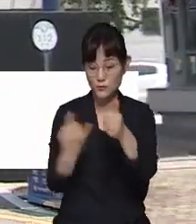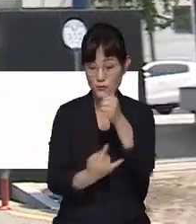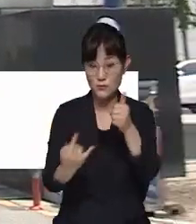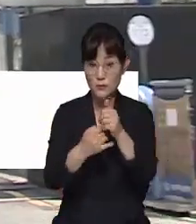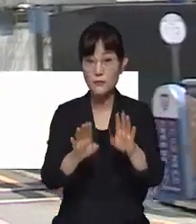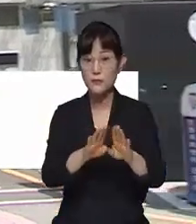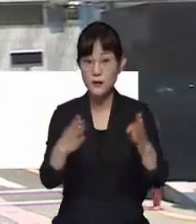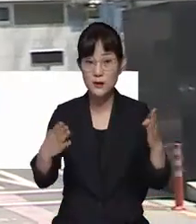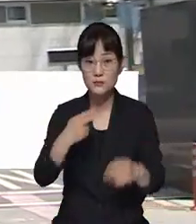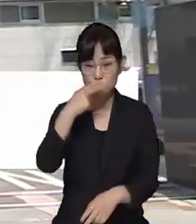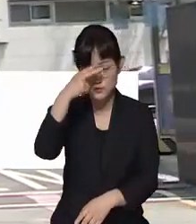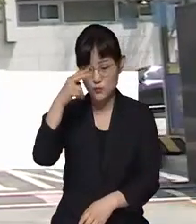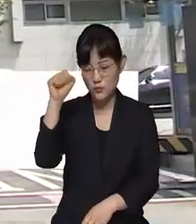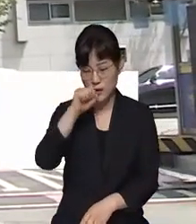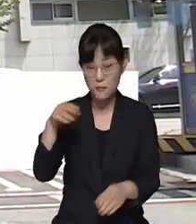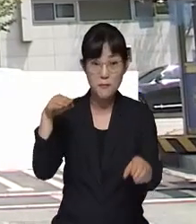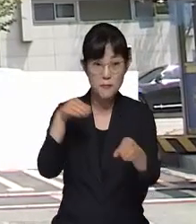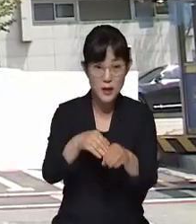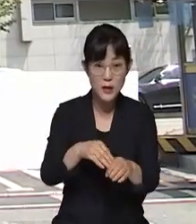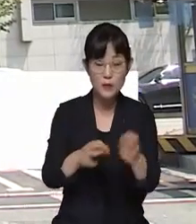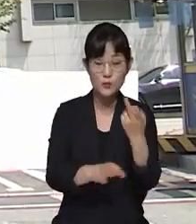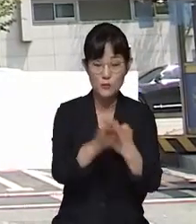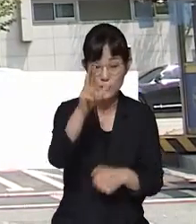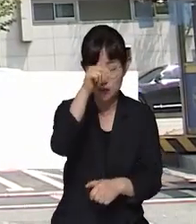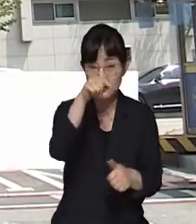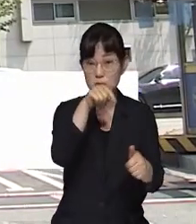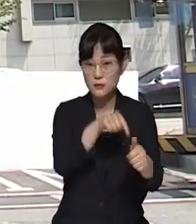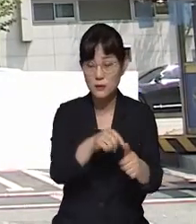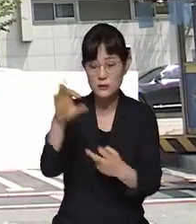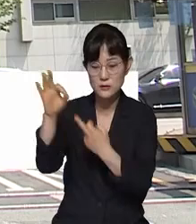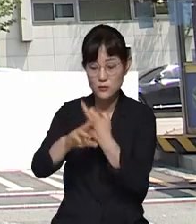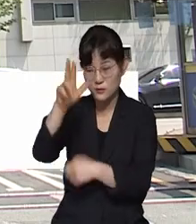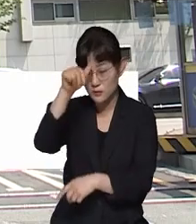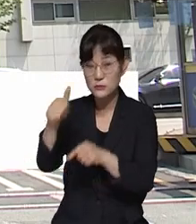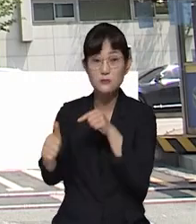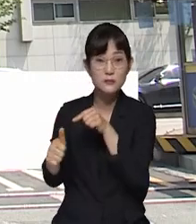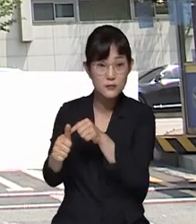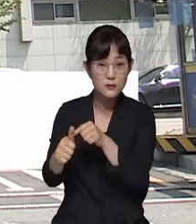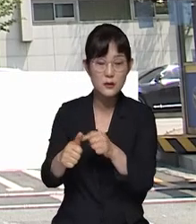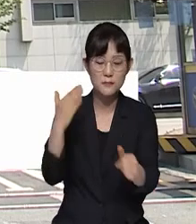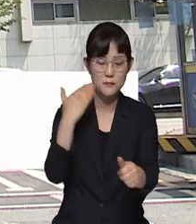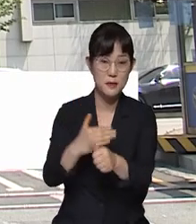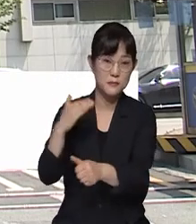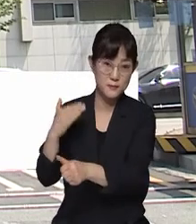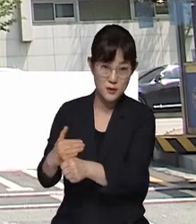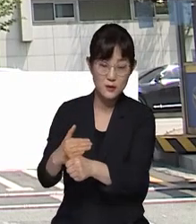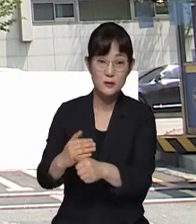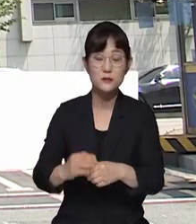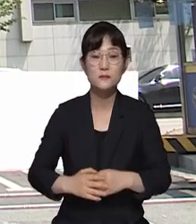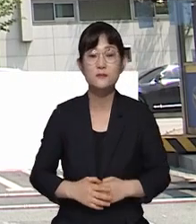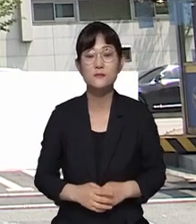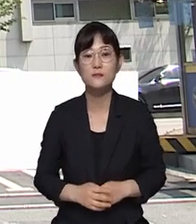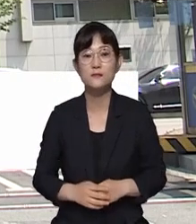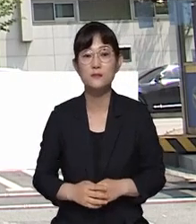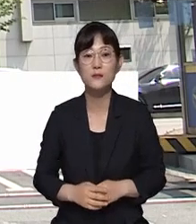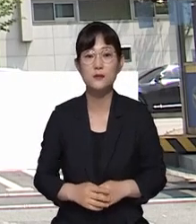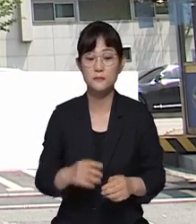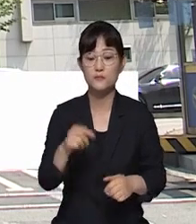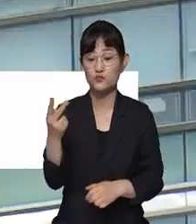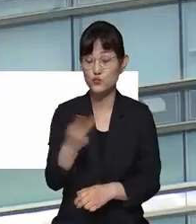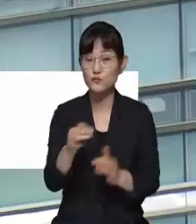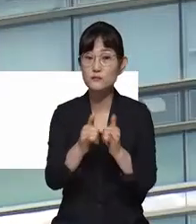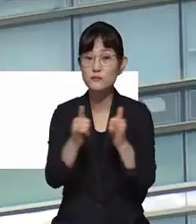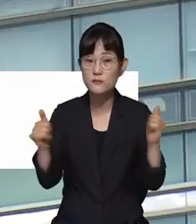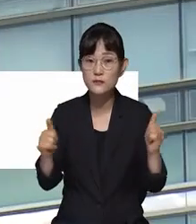열고 음주교통사고를 낸 동부경찰서 A경감과 서부경찰서 B경감을 각각 해임 처분했습니다.